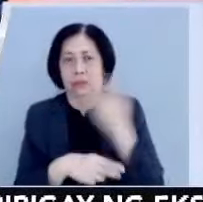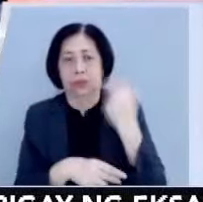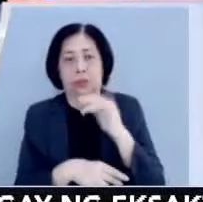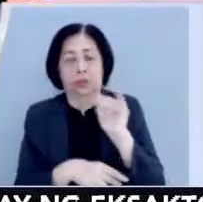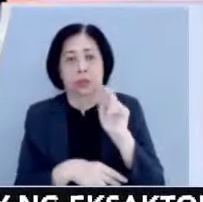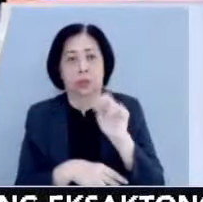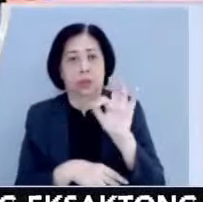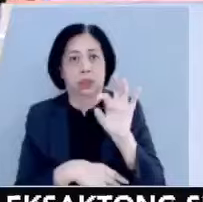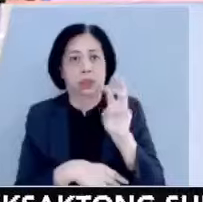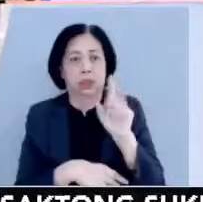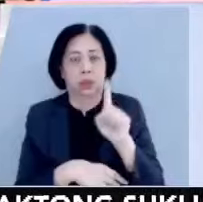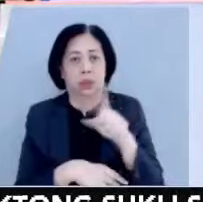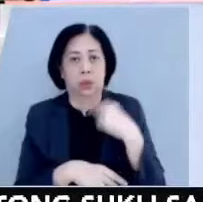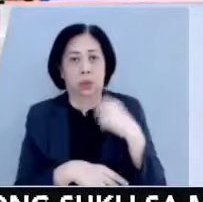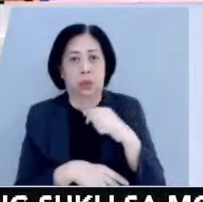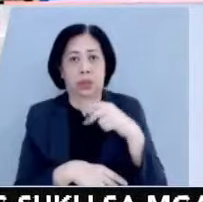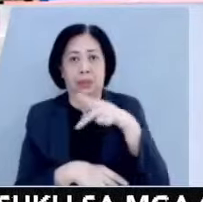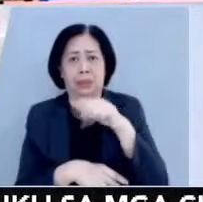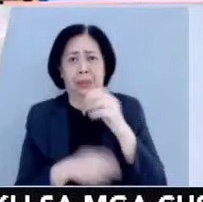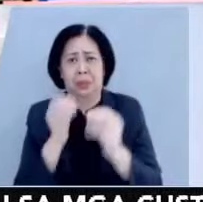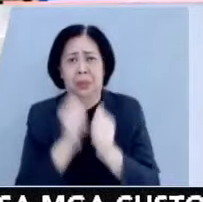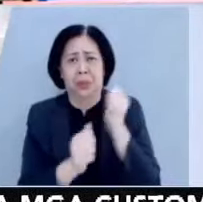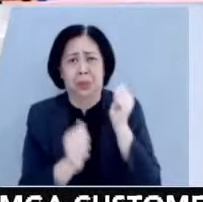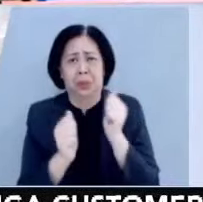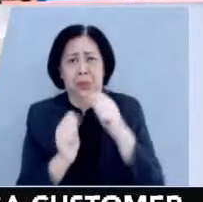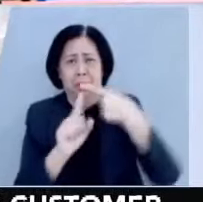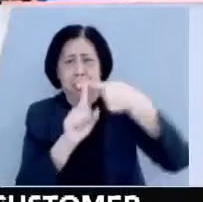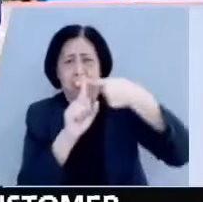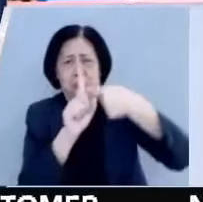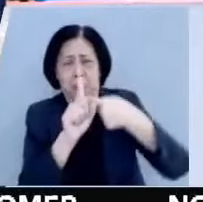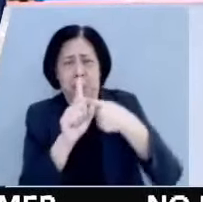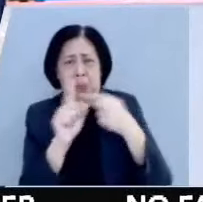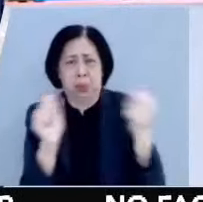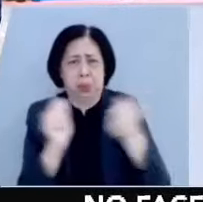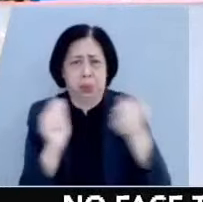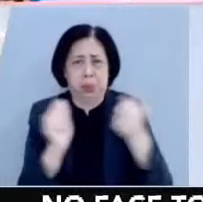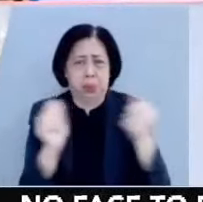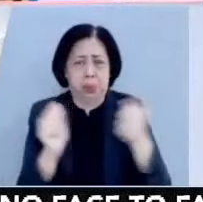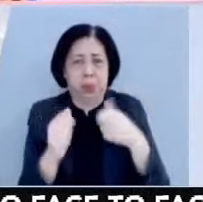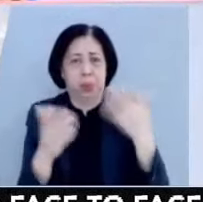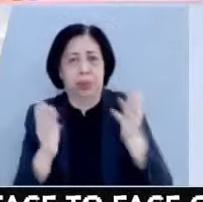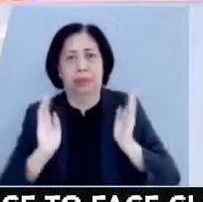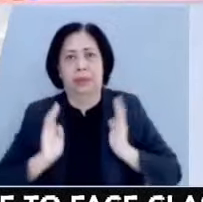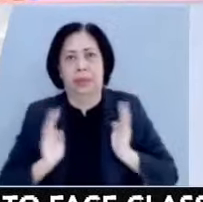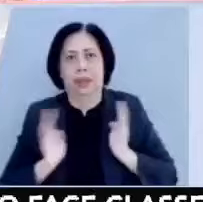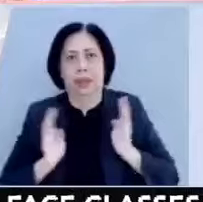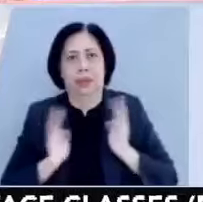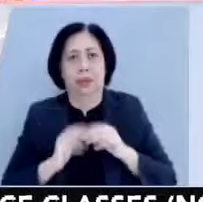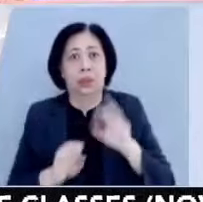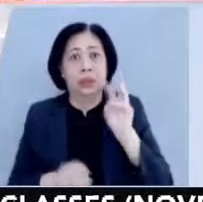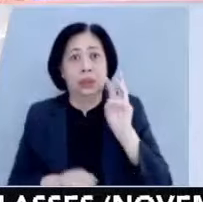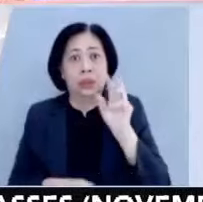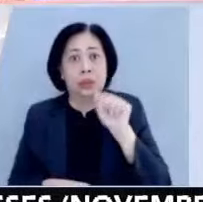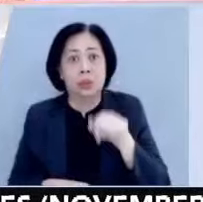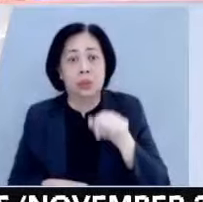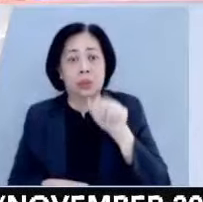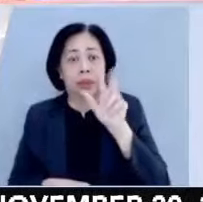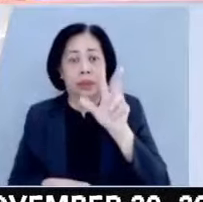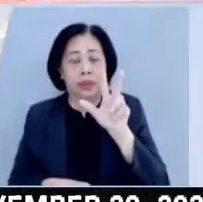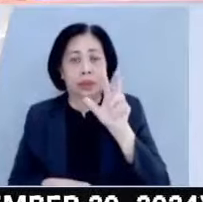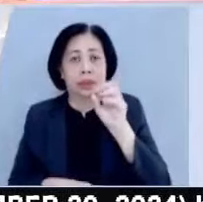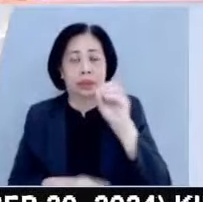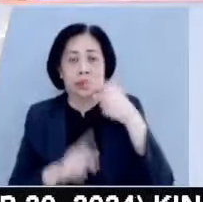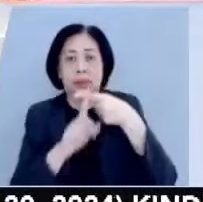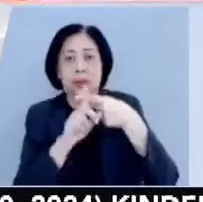po ng PAGASA ang pinakamababang temperatura sa bansa. Yan ay sa Baguio City na umabot sa 6.3 degrees Celsius.